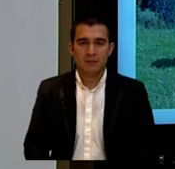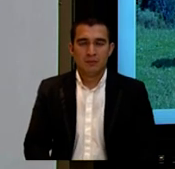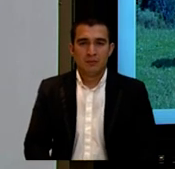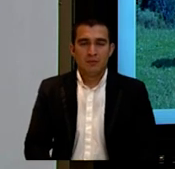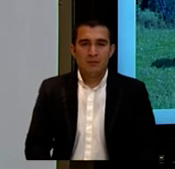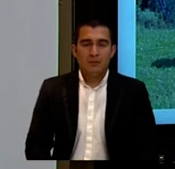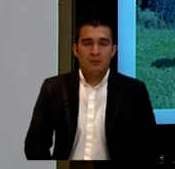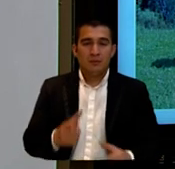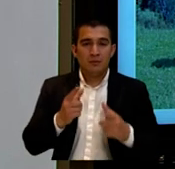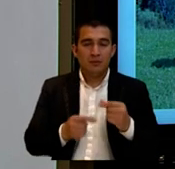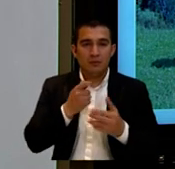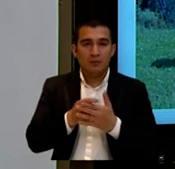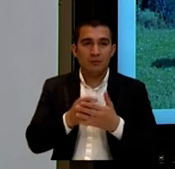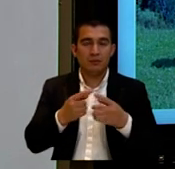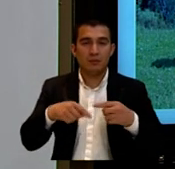Қ Platіх әрің